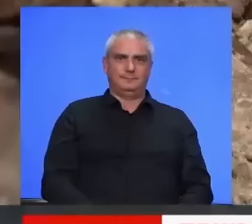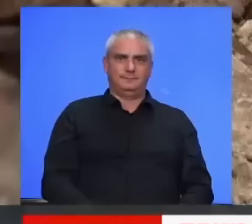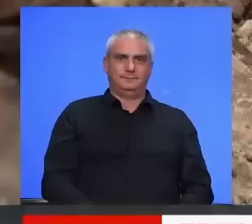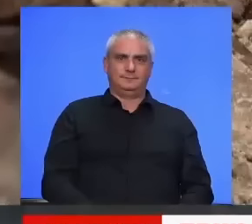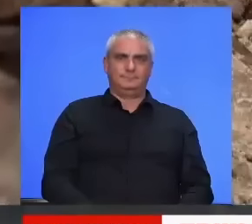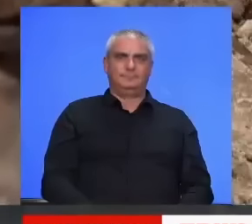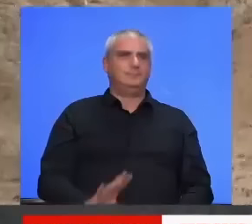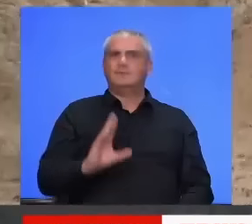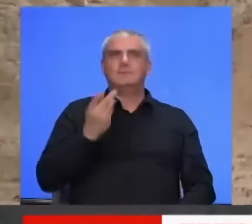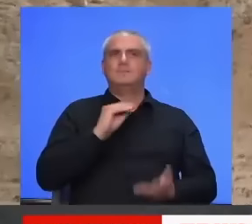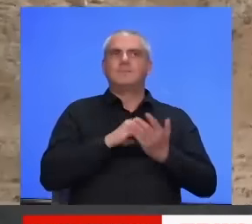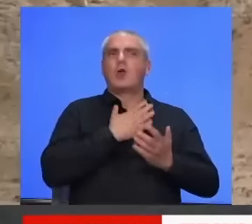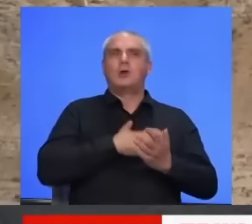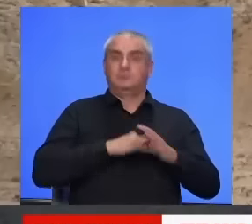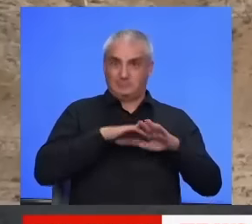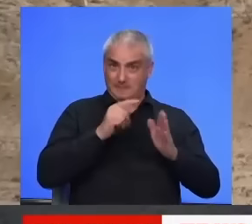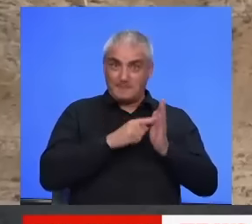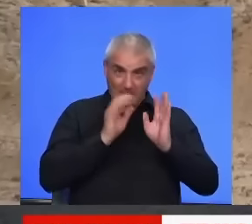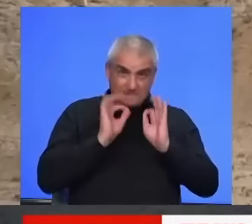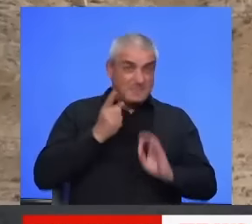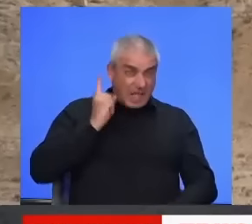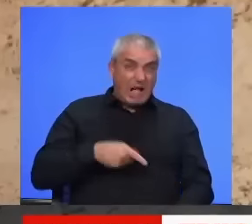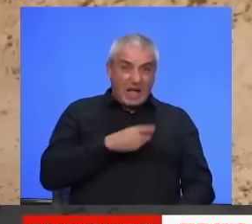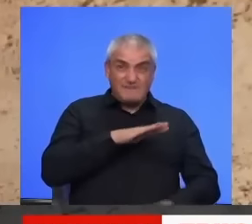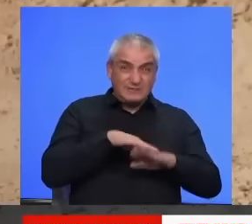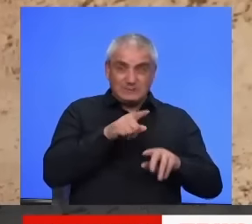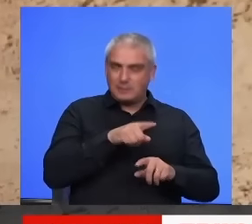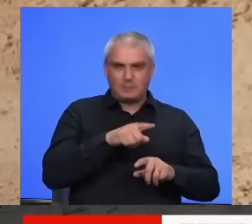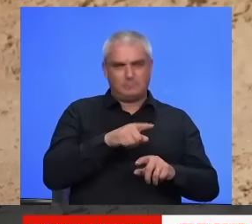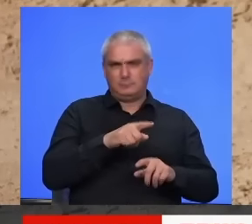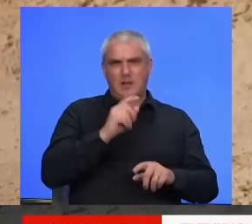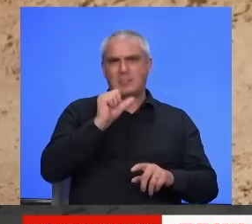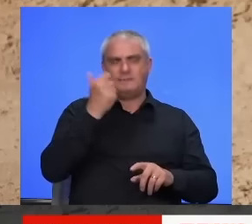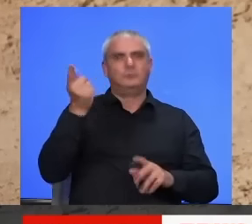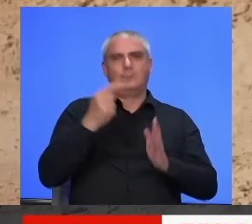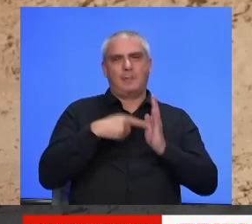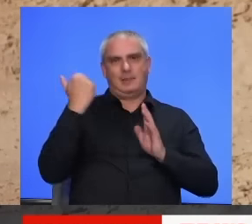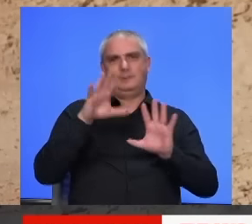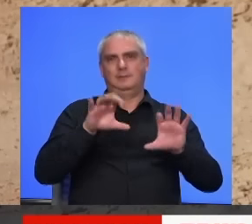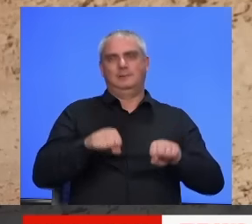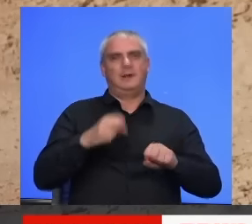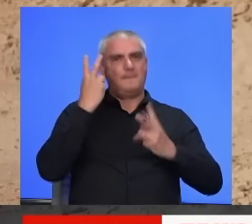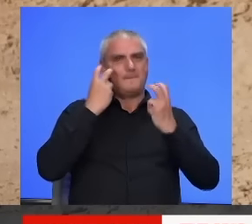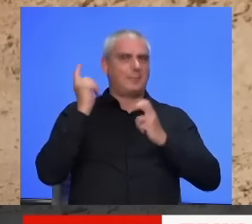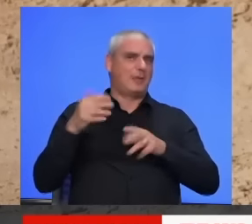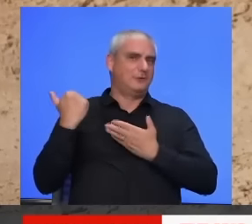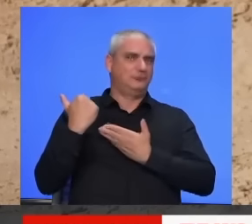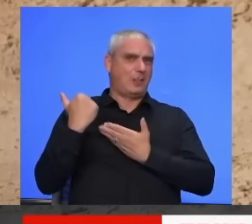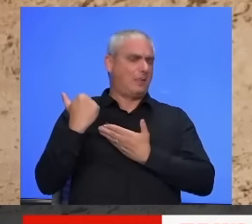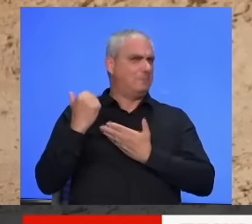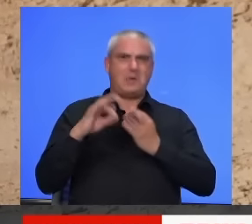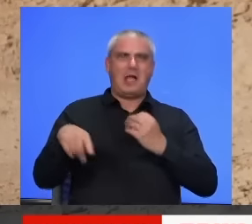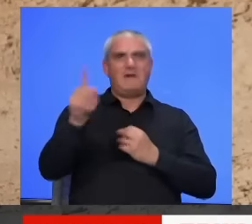למה היא רוצה את שדה בריר? האם זה בגלל שהיא באמת חייבת את שדה בריר? קודם כל, מכיוון שהיא זו שמחזיקה את המידע, אף אחד